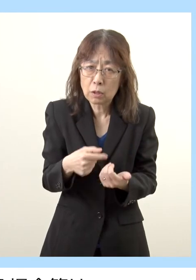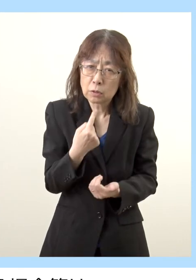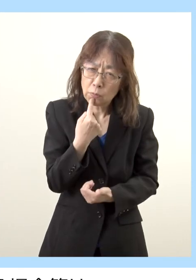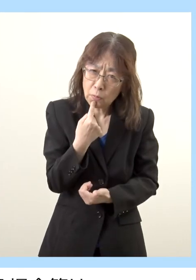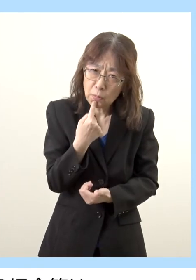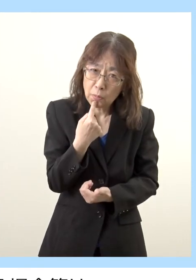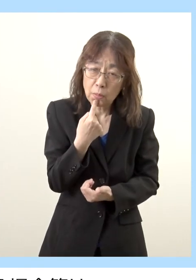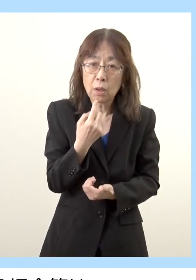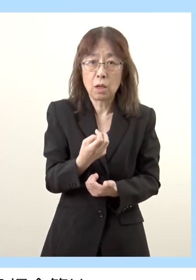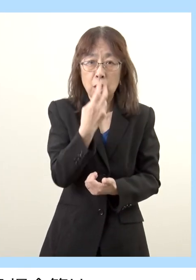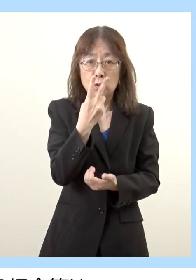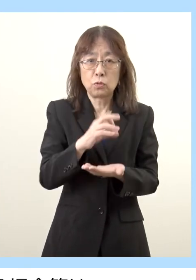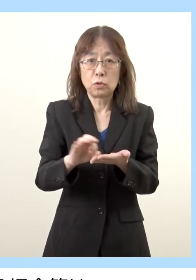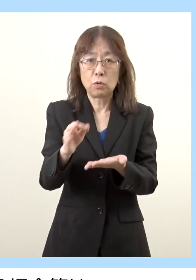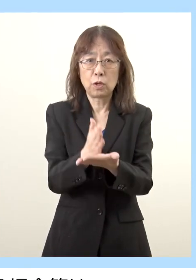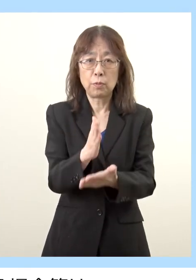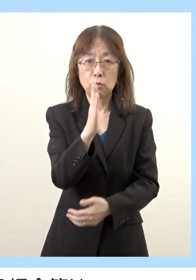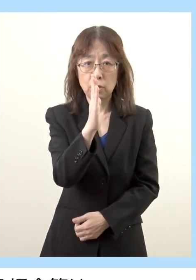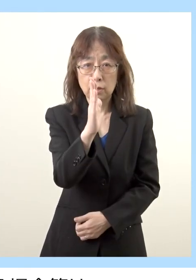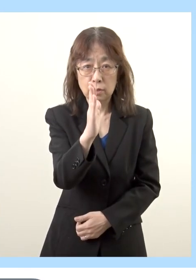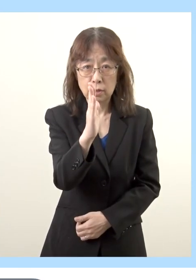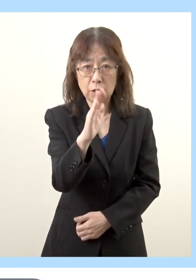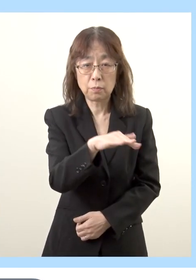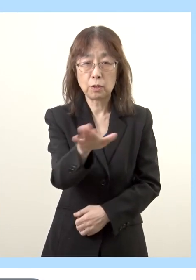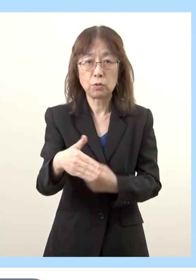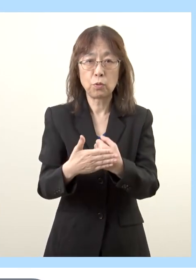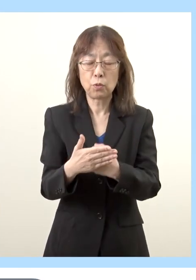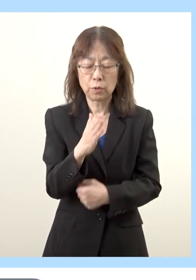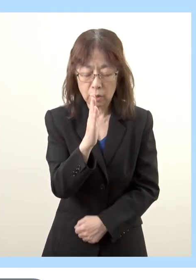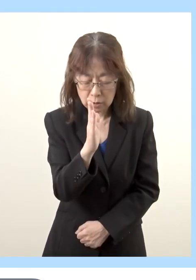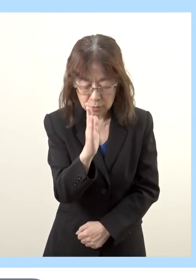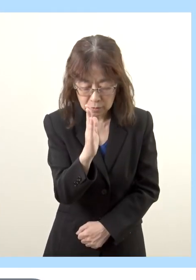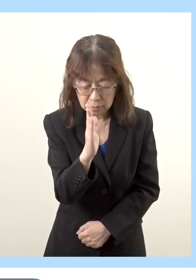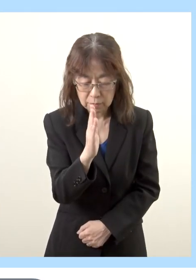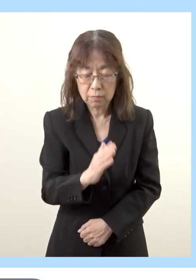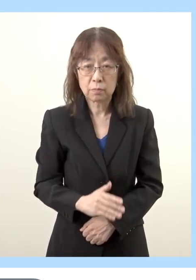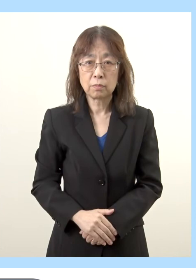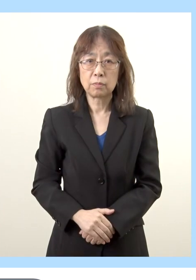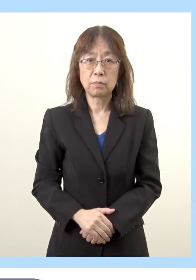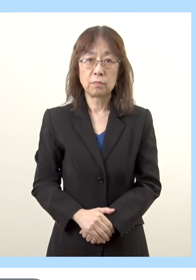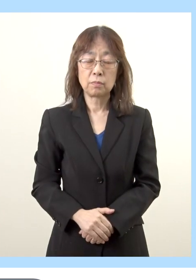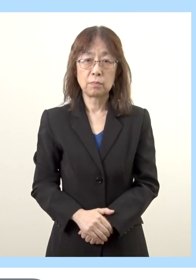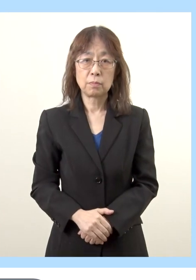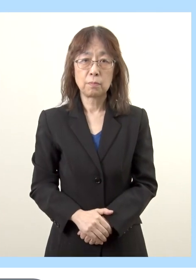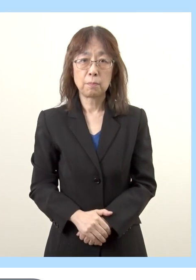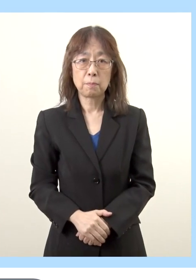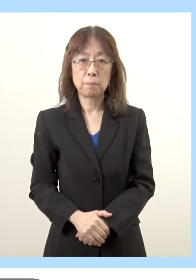ある場合などはガスを使わないでください。皆様のご協力をお願いします。